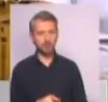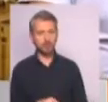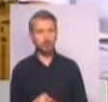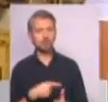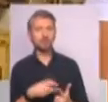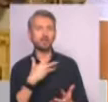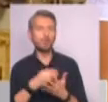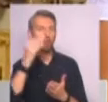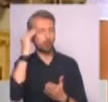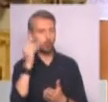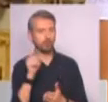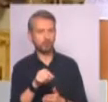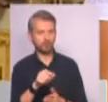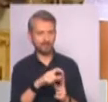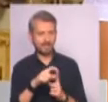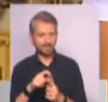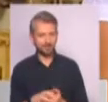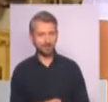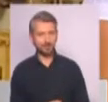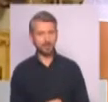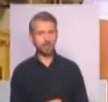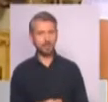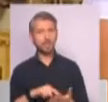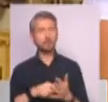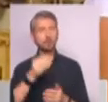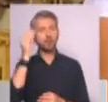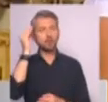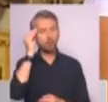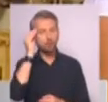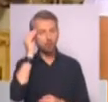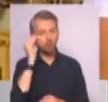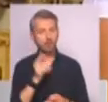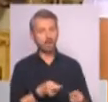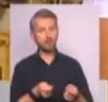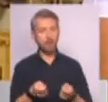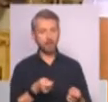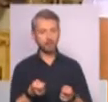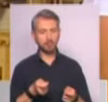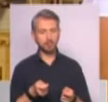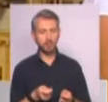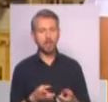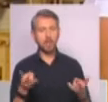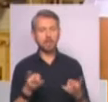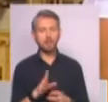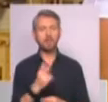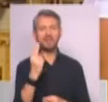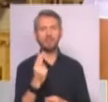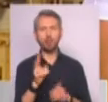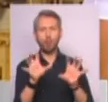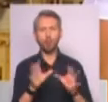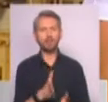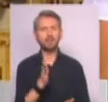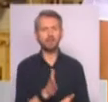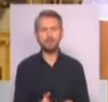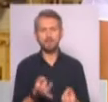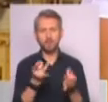думку з цього тези. З точки зору тут влади, треба в Цивільному кодексі є доволі